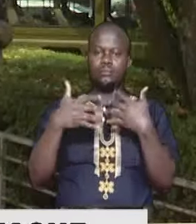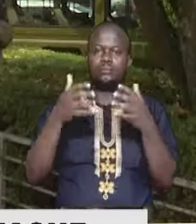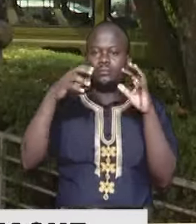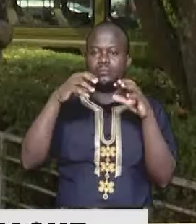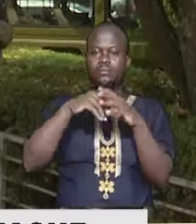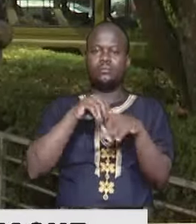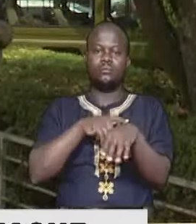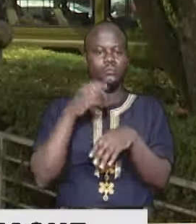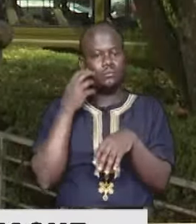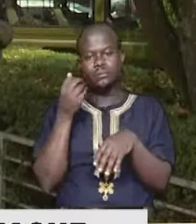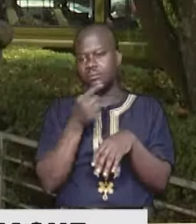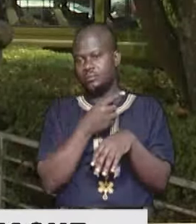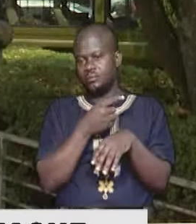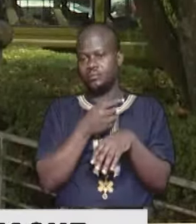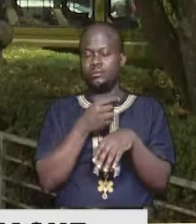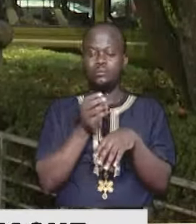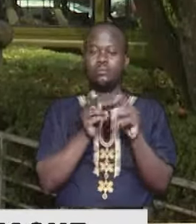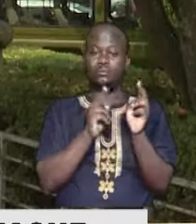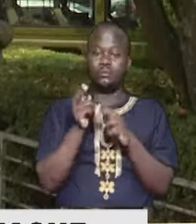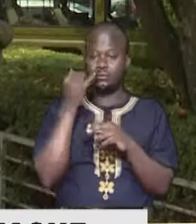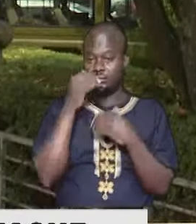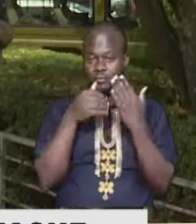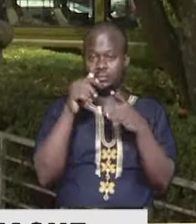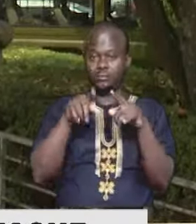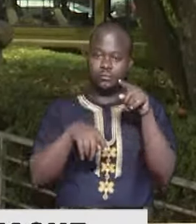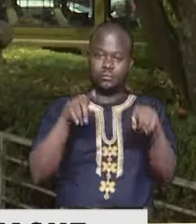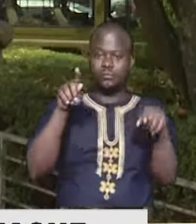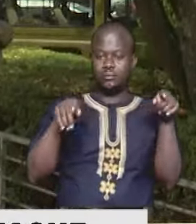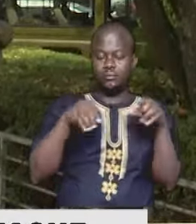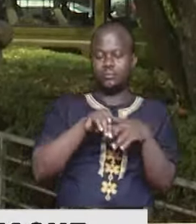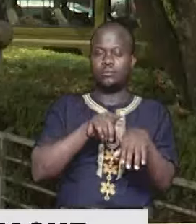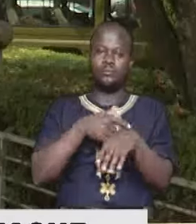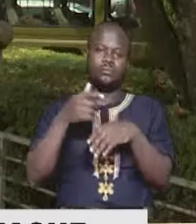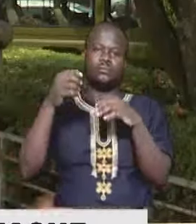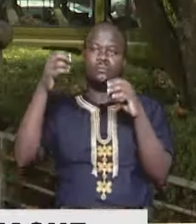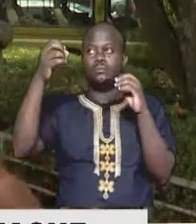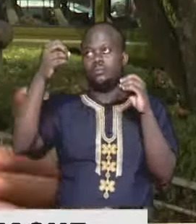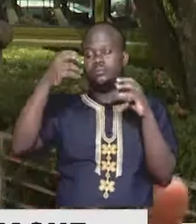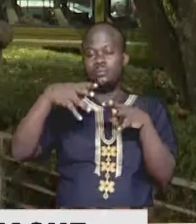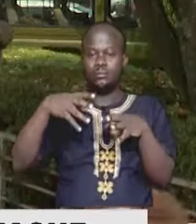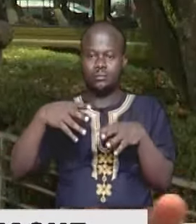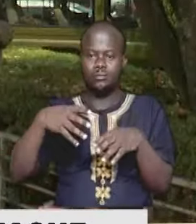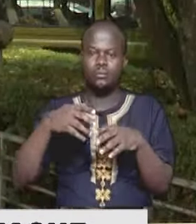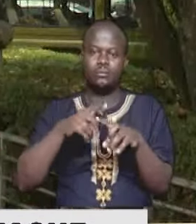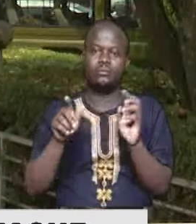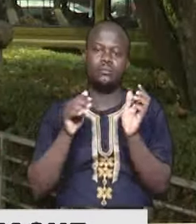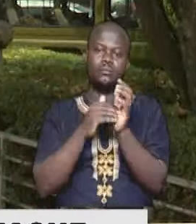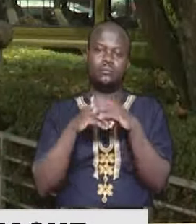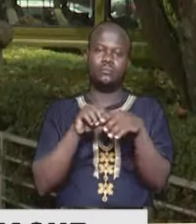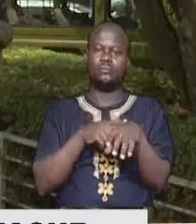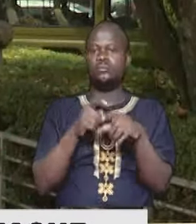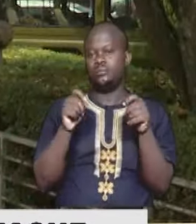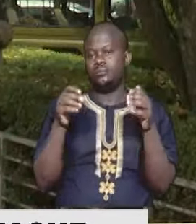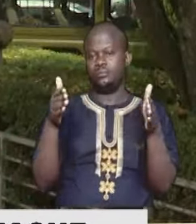gihe cy'ukwezi. Burya guhindagurika mu gihe cy'ukwezi bitandukanye n'imihindagurike yagaragara mu gihe